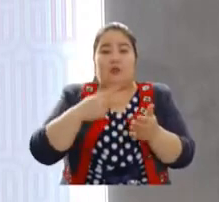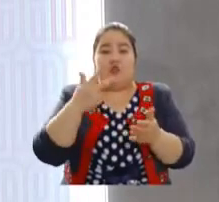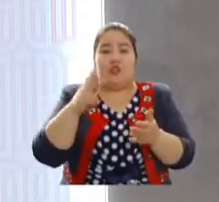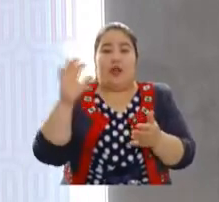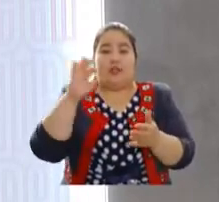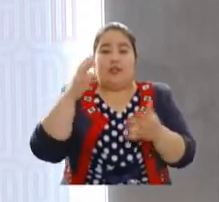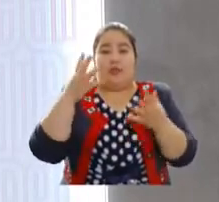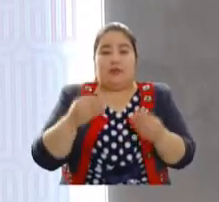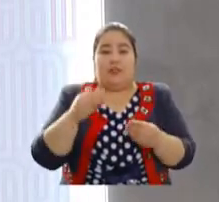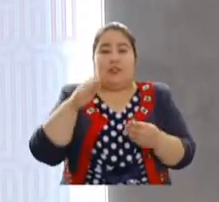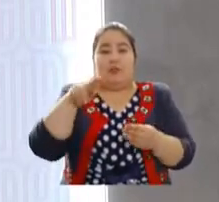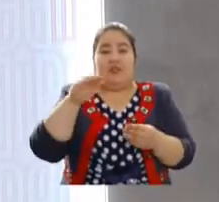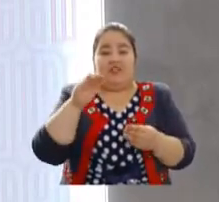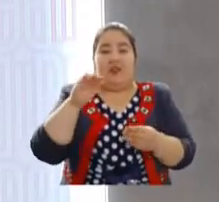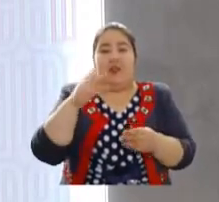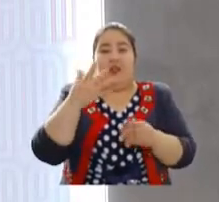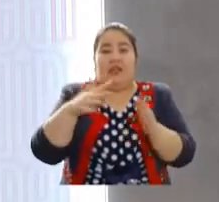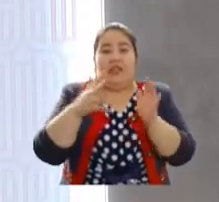oktyabrdagi